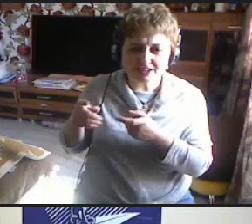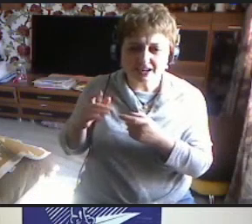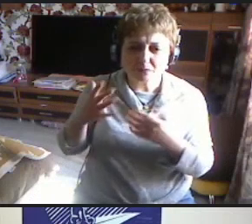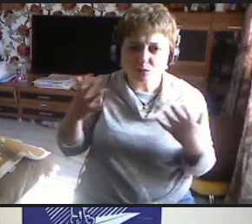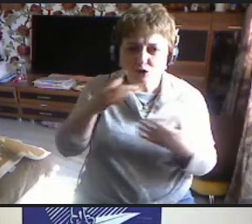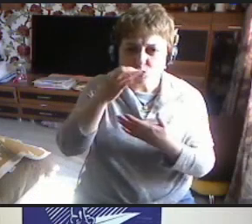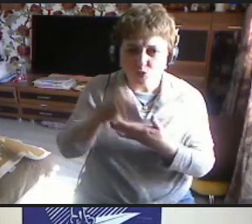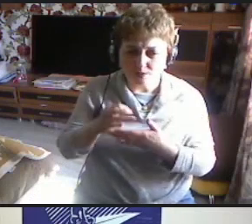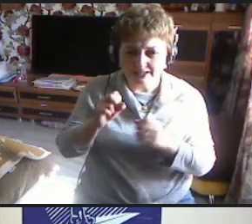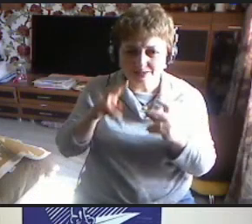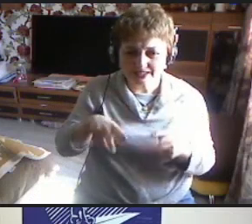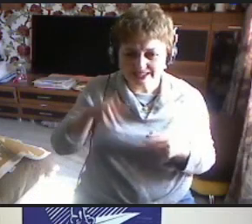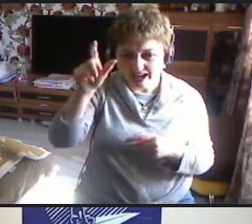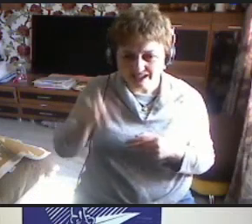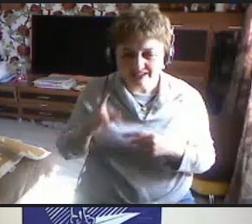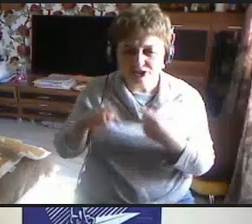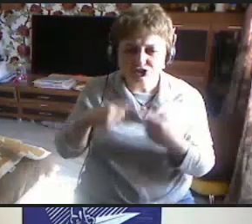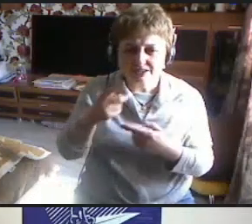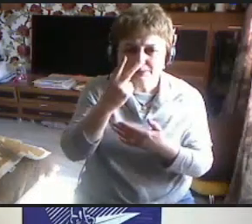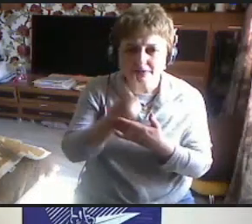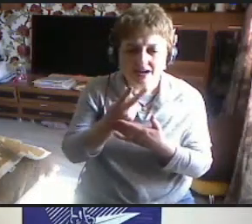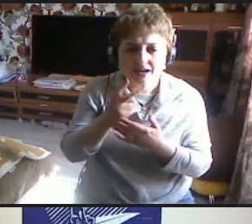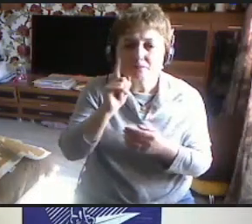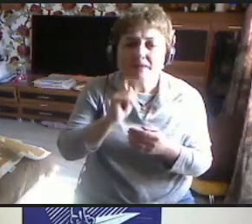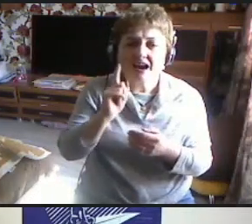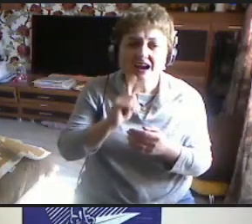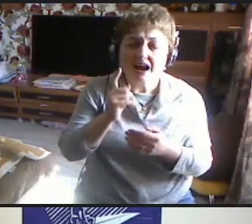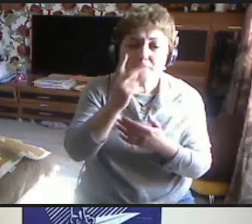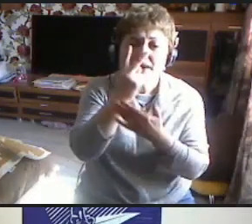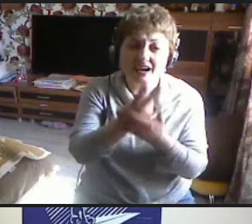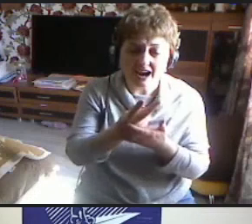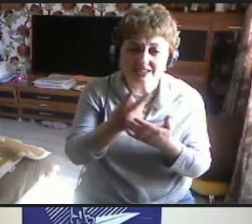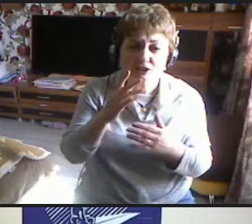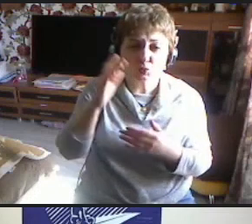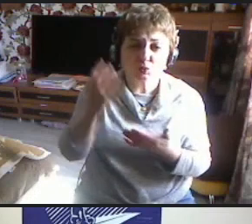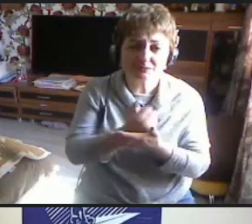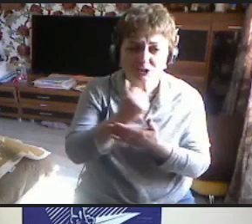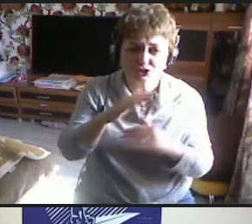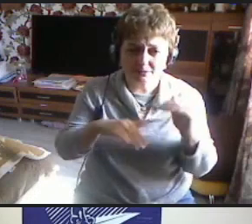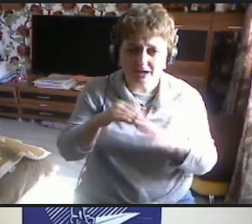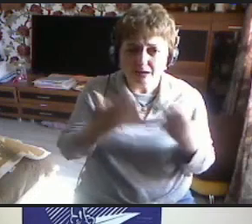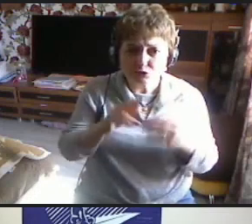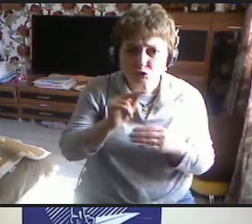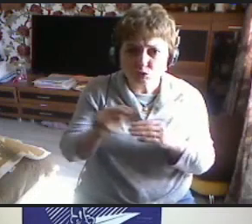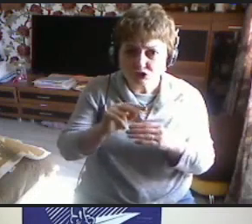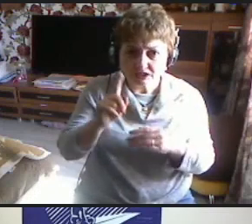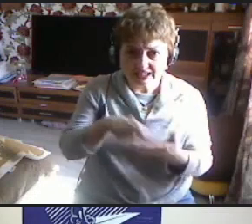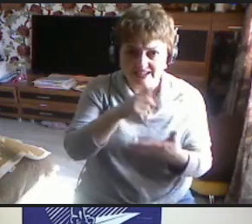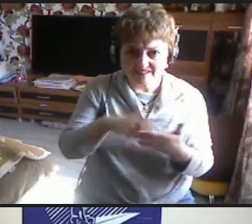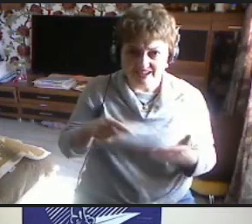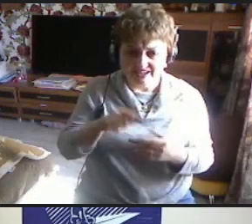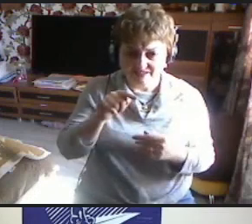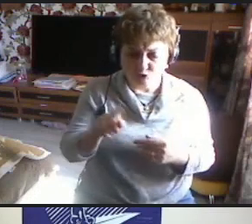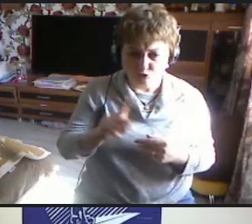специалистов, через показ успешной практики. Вот я говорю, что этот учитель, он, может быть, не верит то, что